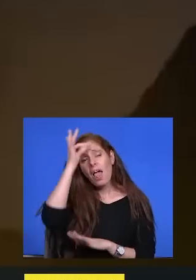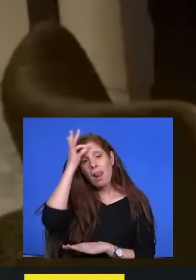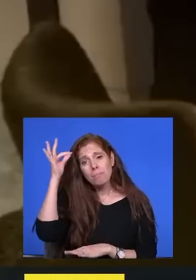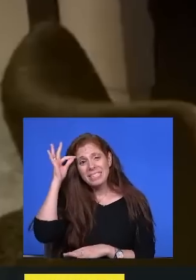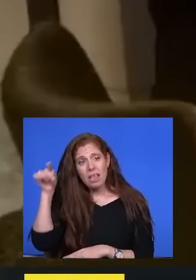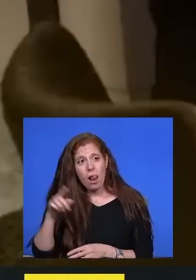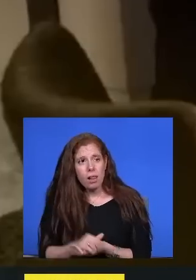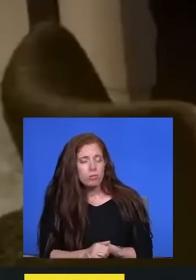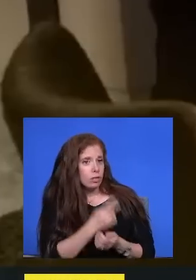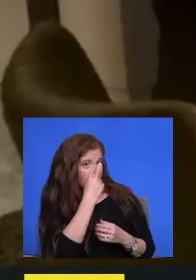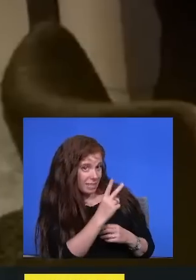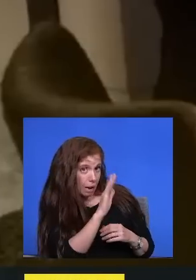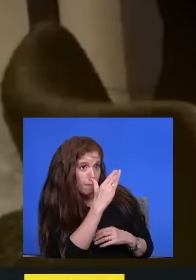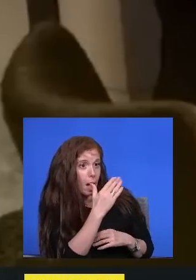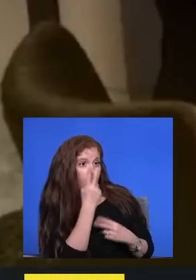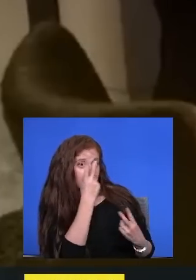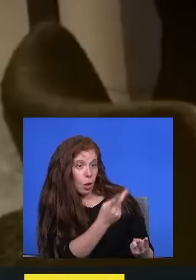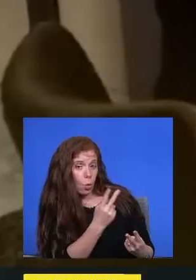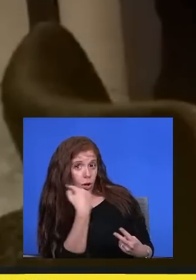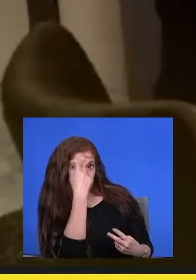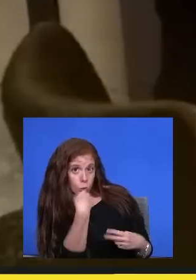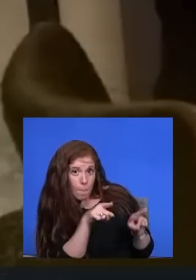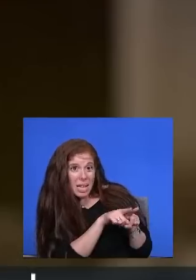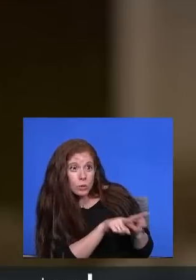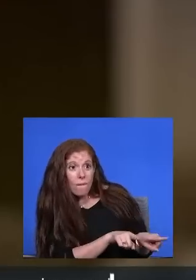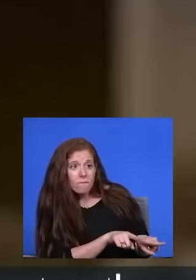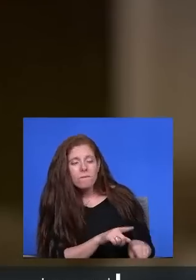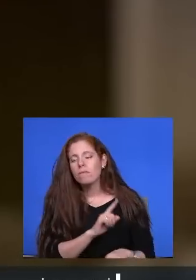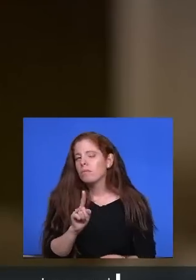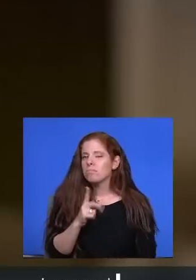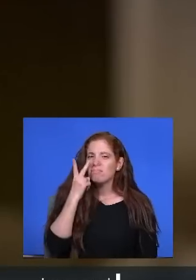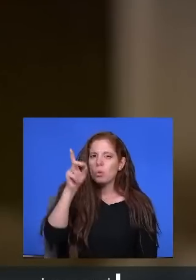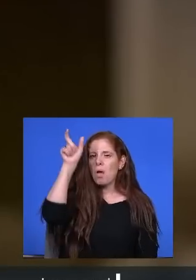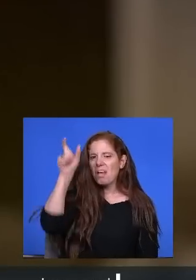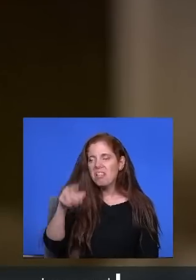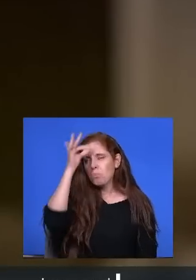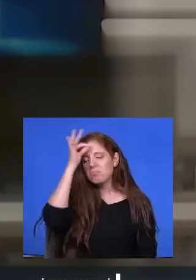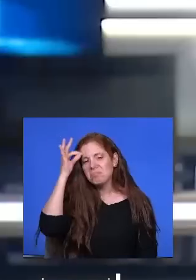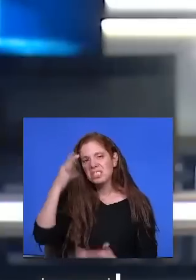mirror and do you see the same face? No, I see lucky man.